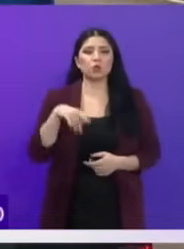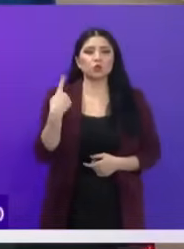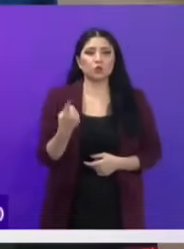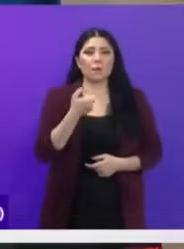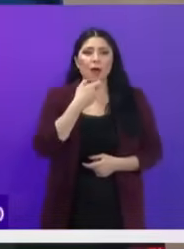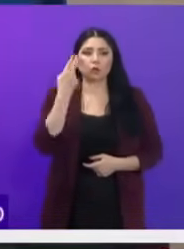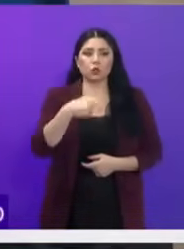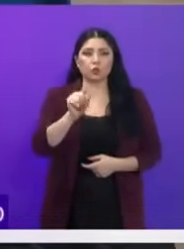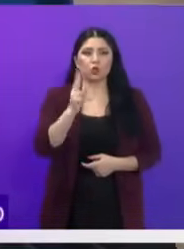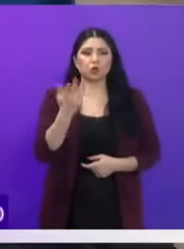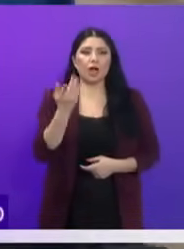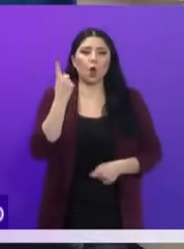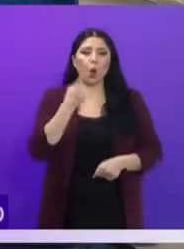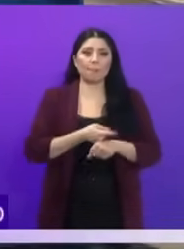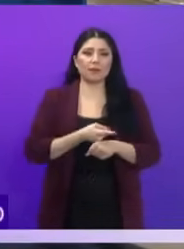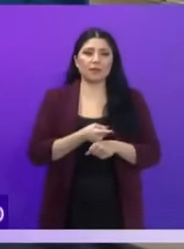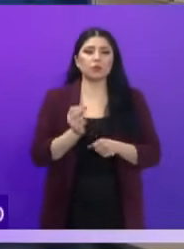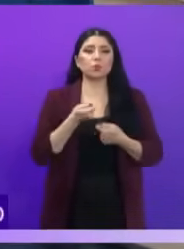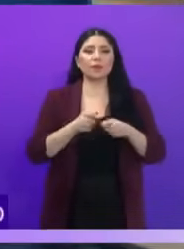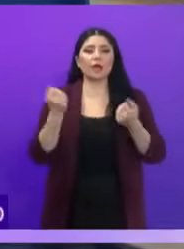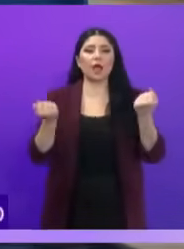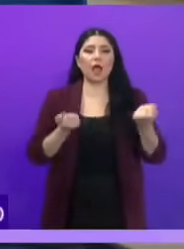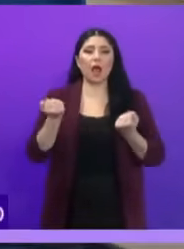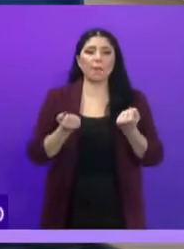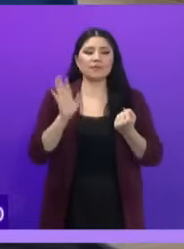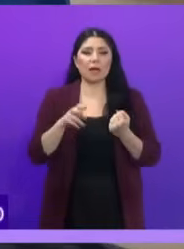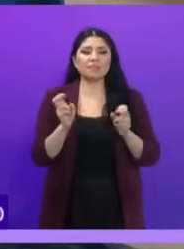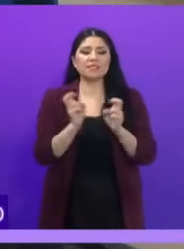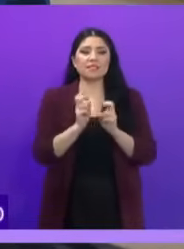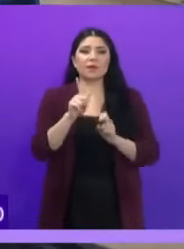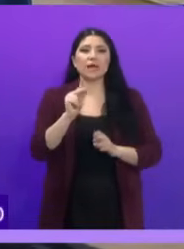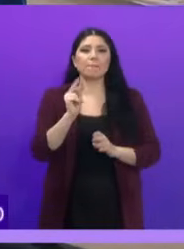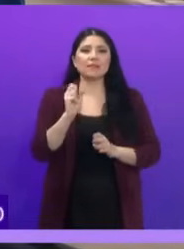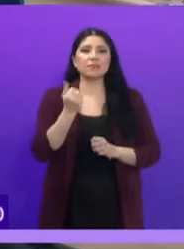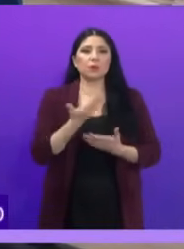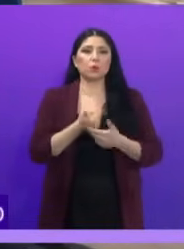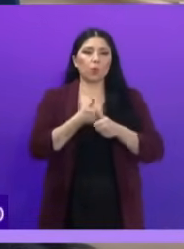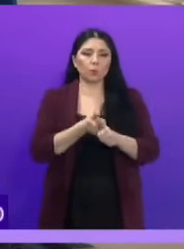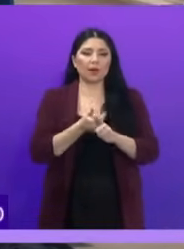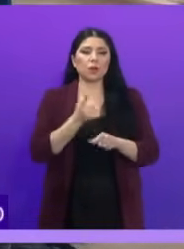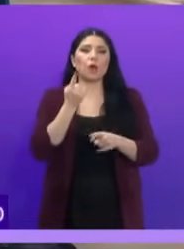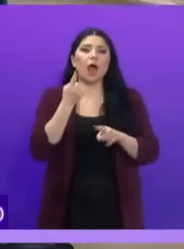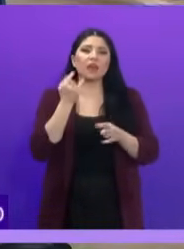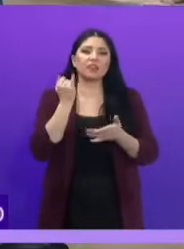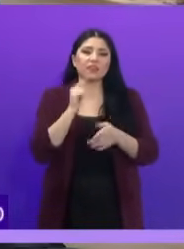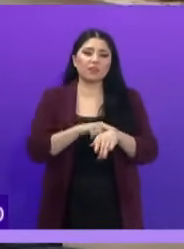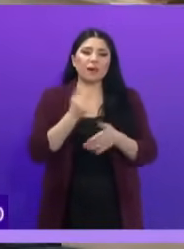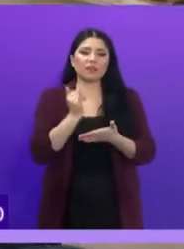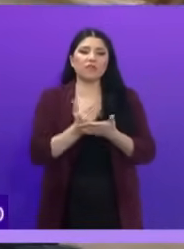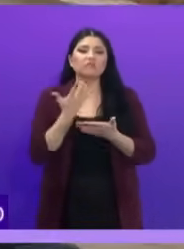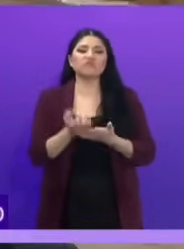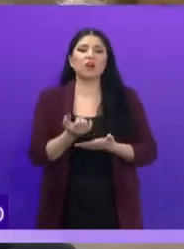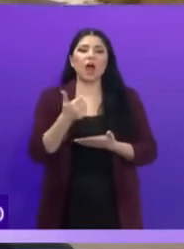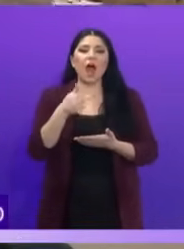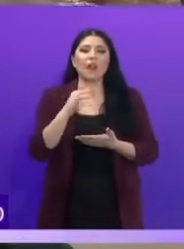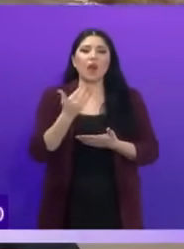41/2022, care obligă echiparea camioanelor cu sisteme GPS pentru monitorizarea în timp real de către ANAF a bunurilor cu